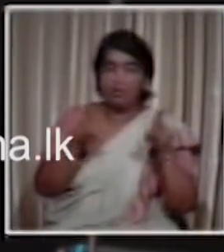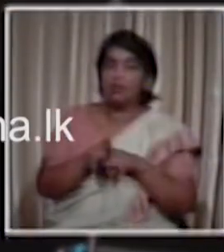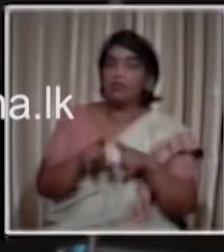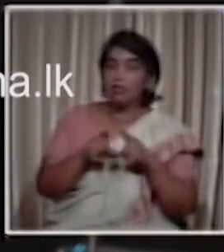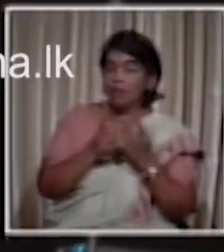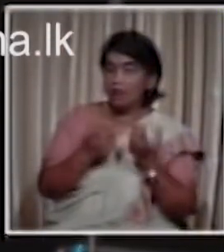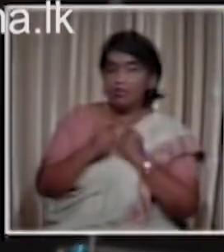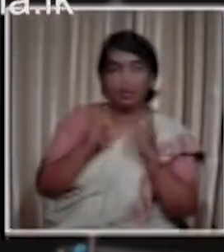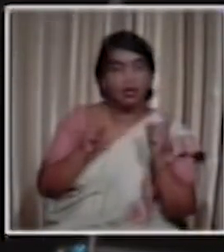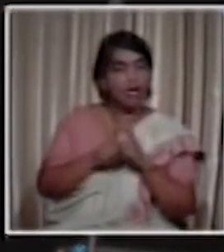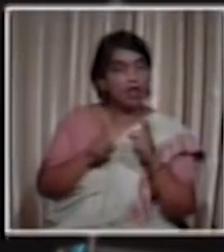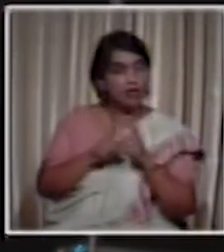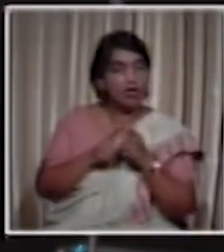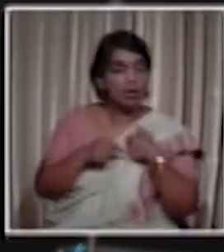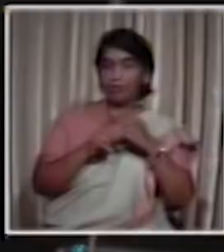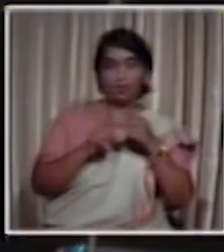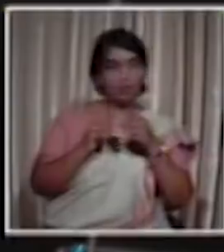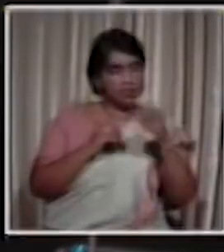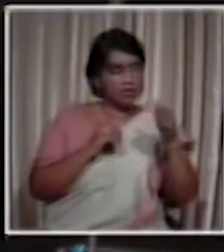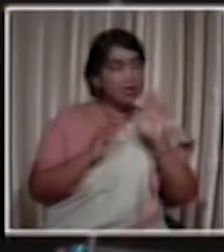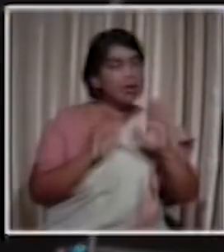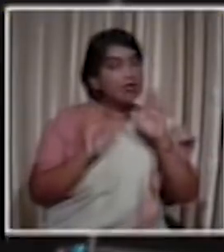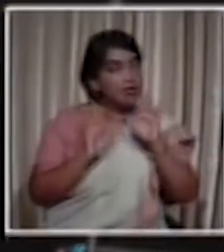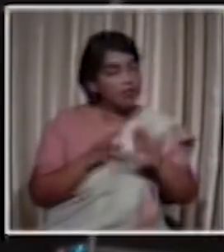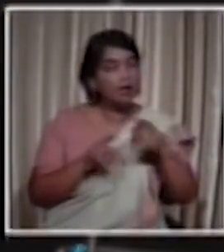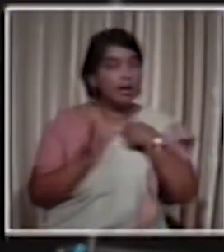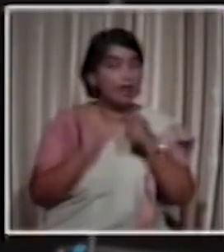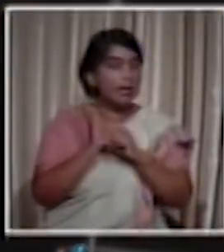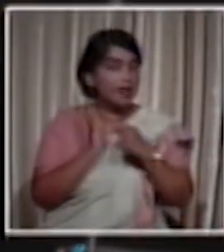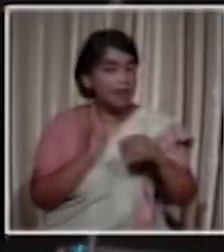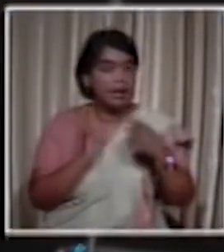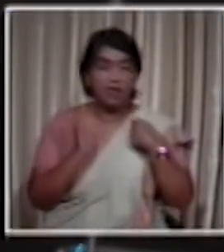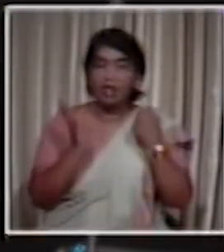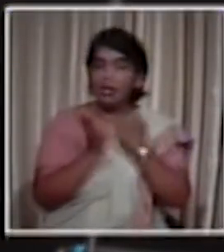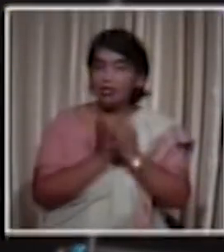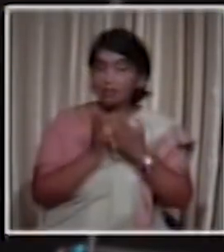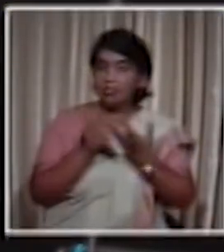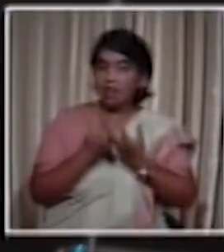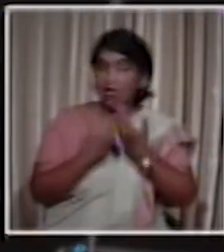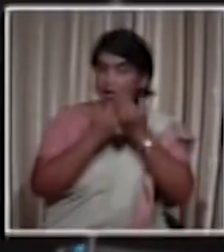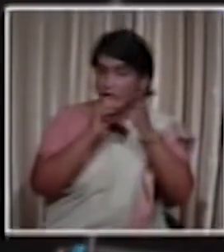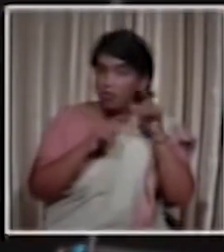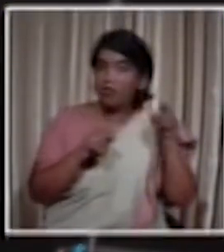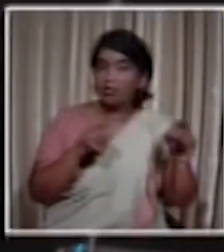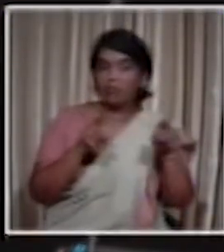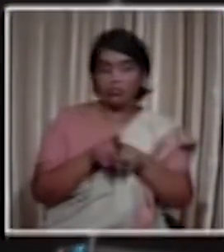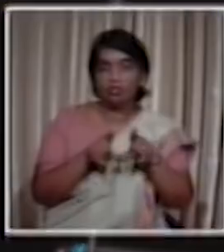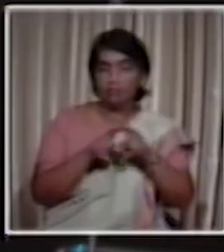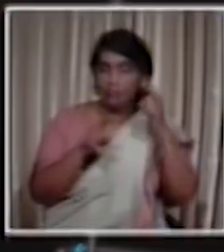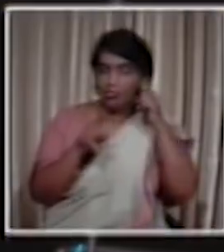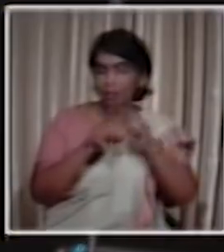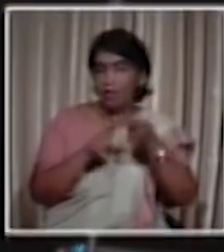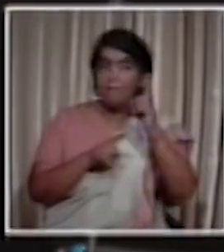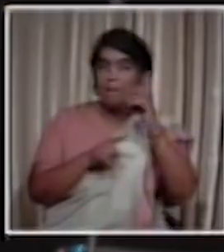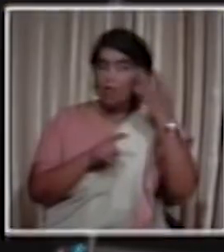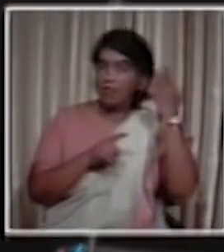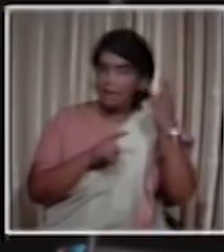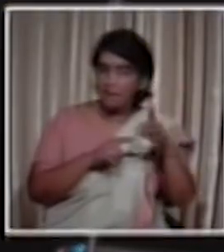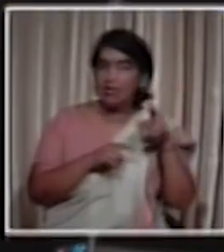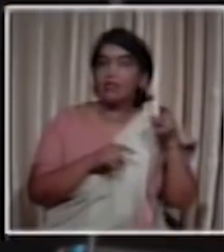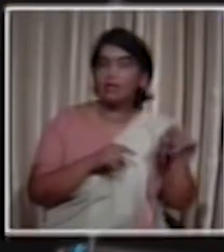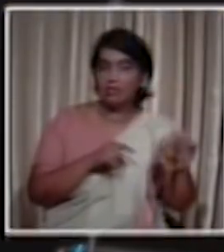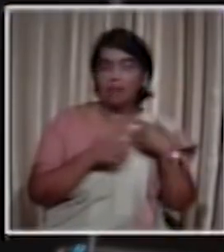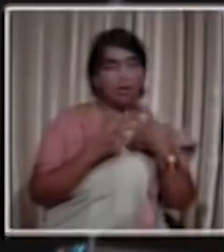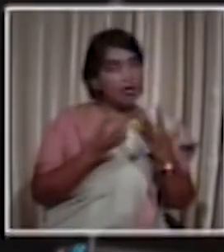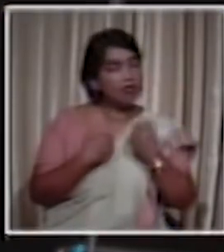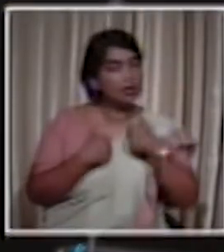අවශ්‍ය ඩොලර් ප්‍රමාණය අපිට ලැබිලා තියෙනවා. නමුත් එම නයවර ලිපි විවෘත කර ගැනීමේදී සිදු වුණු ප්‍රමාදය නිසා ඒවායෙන්